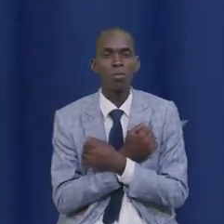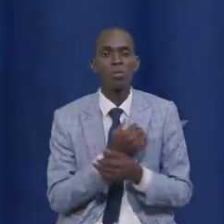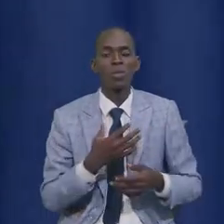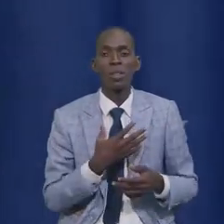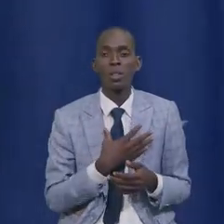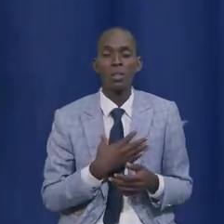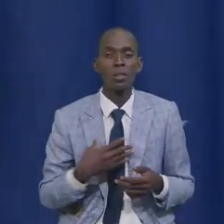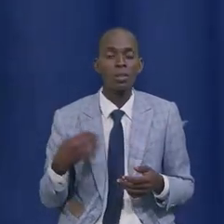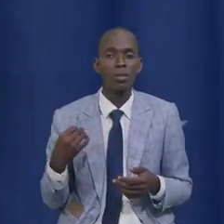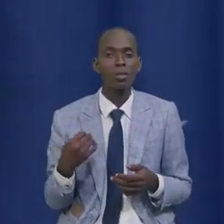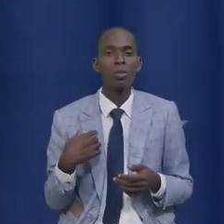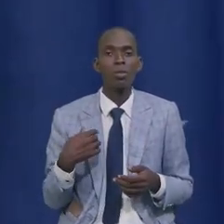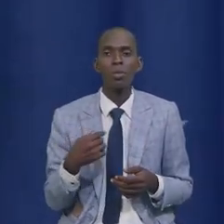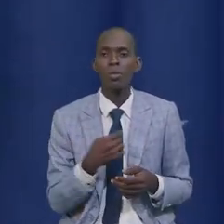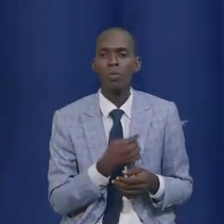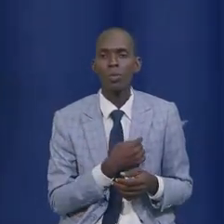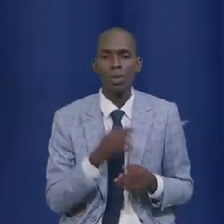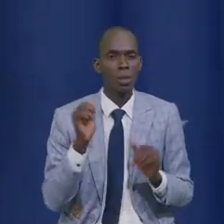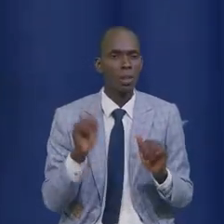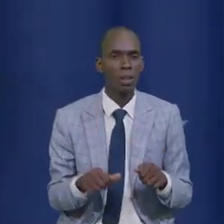pas d'élévation sans l'amour.